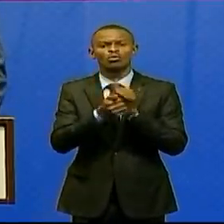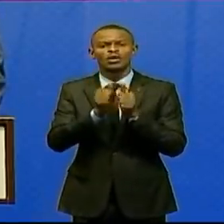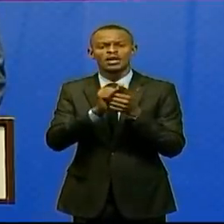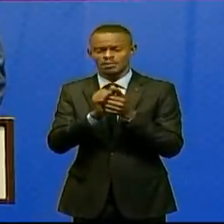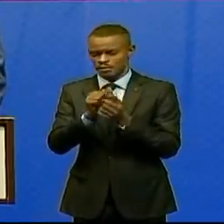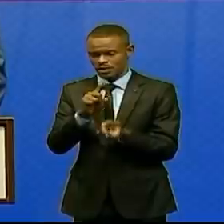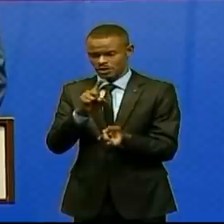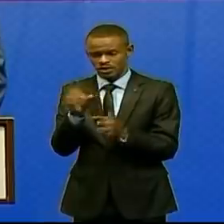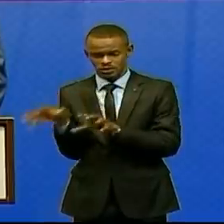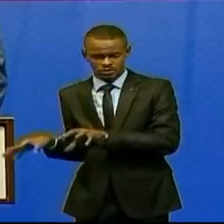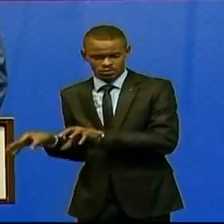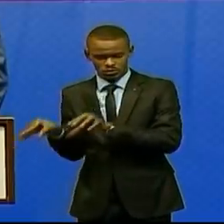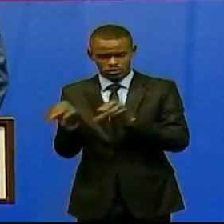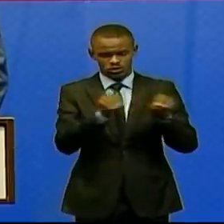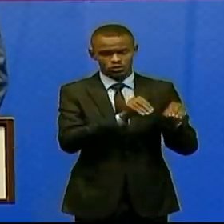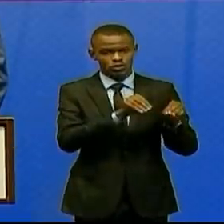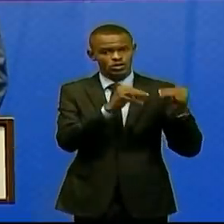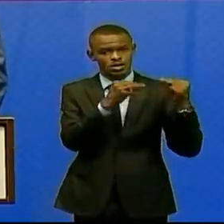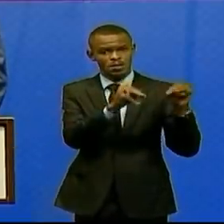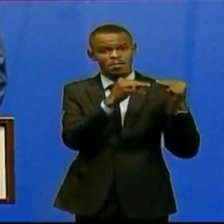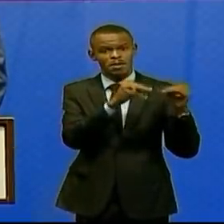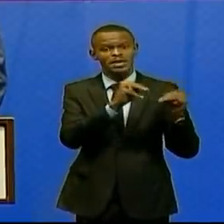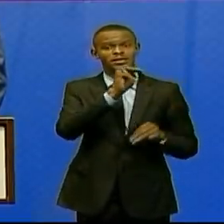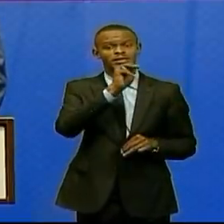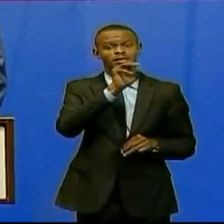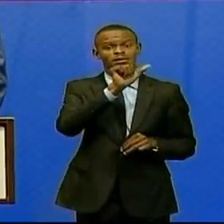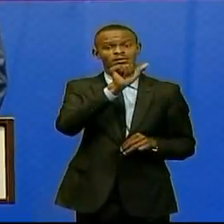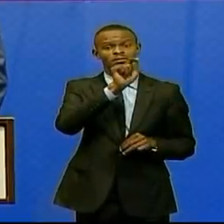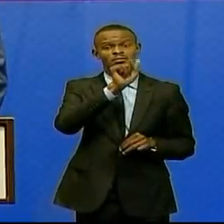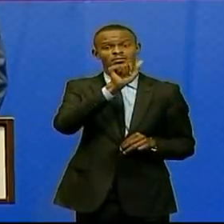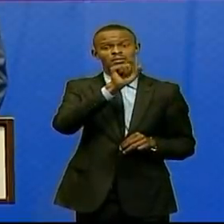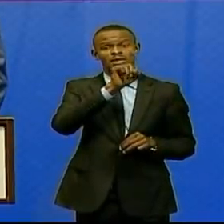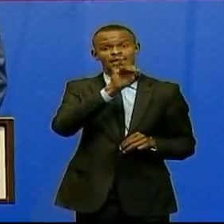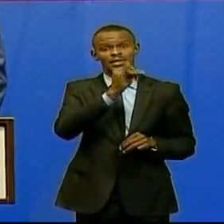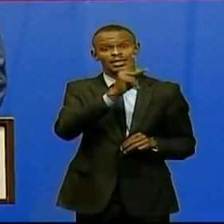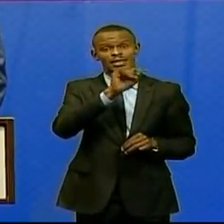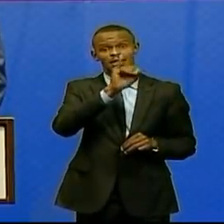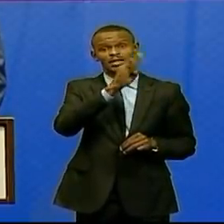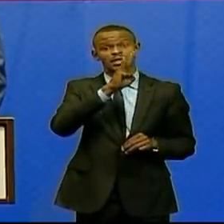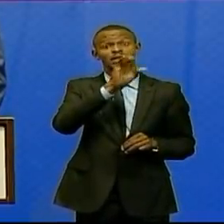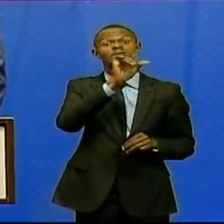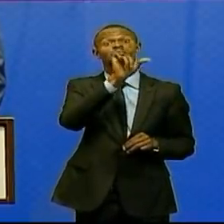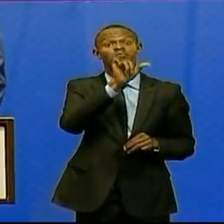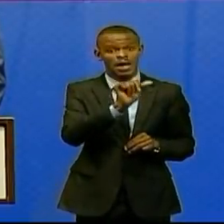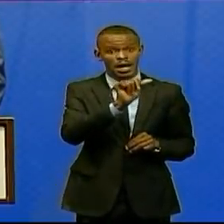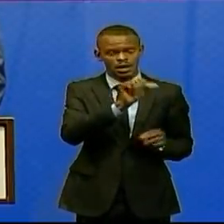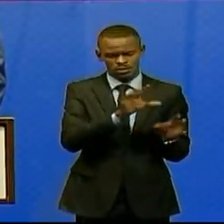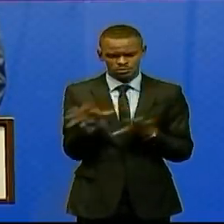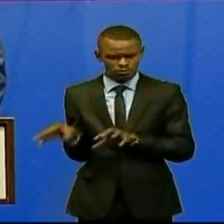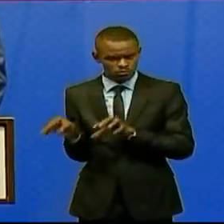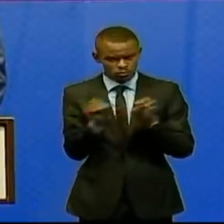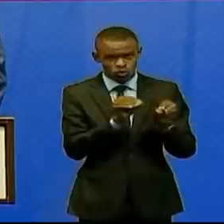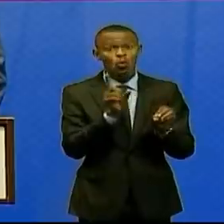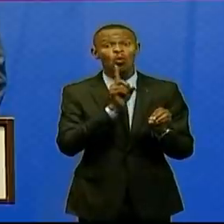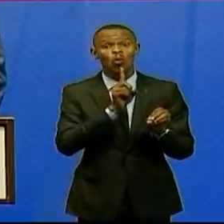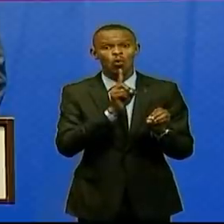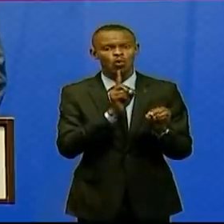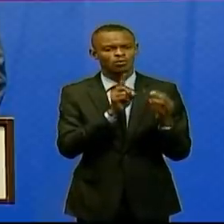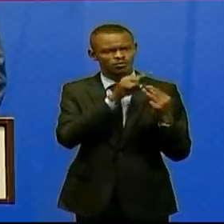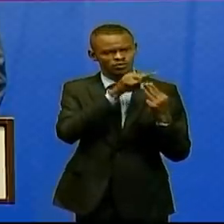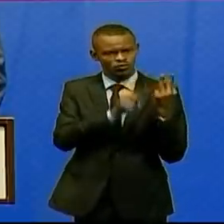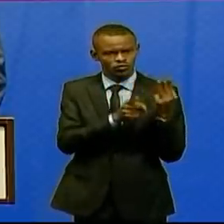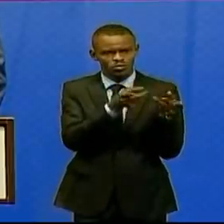de Matadi Kibala, 3 sites ont été proposés pour abriter le nouveau marché. Après